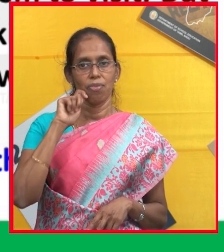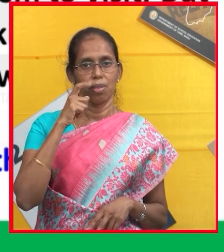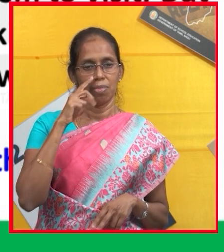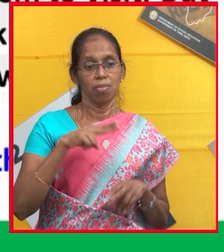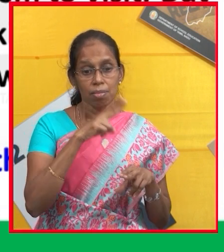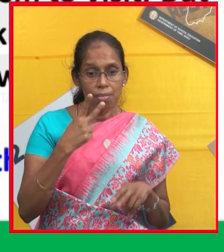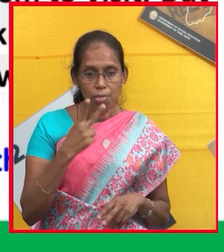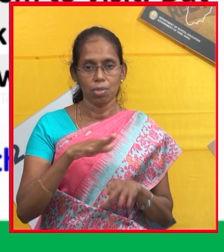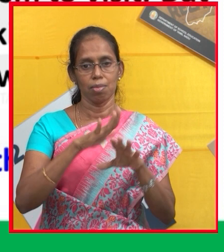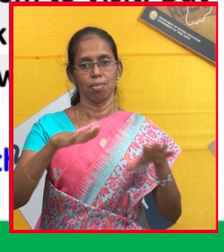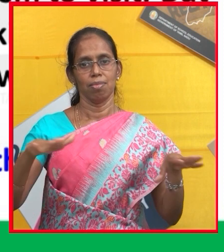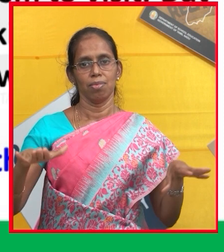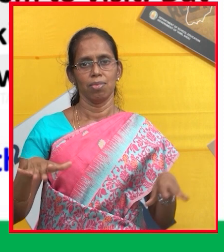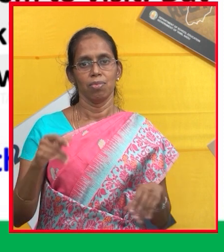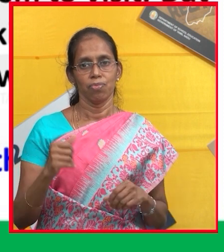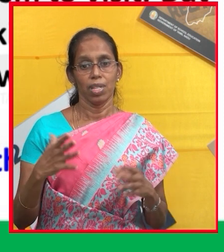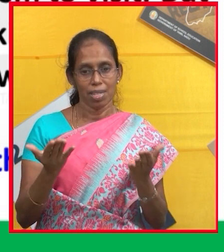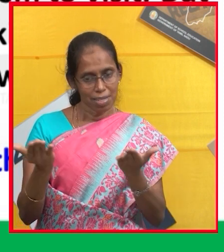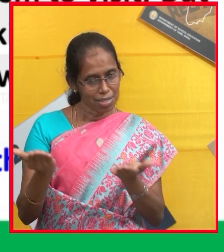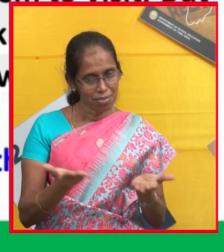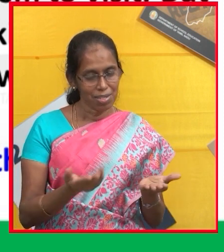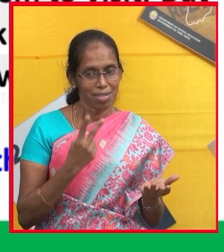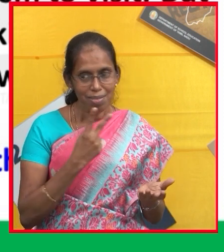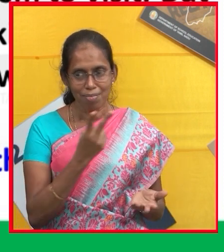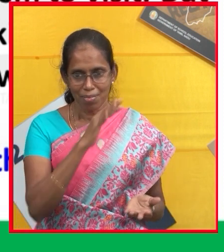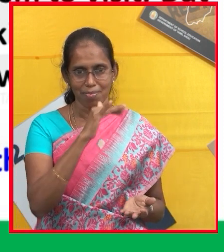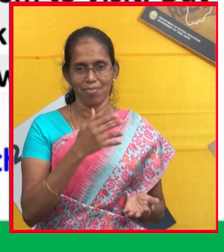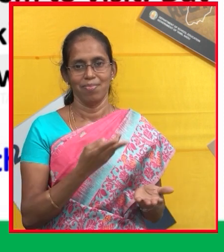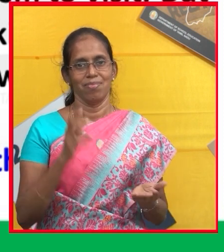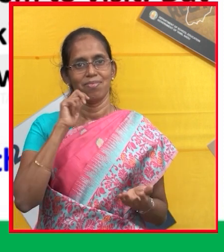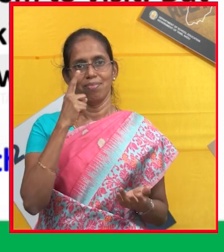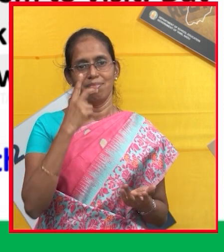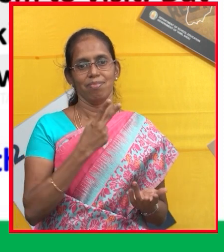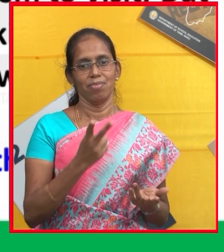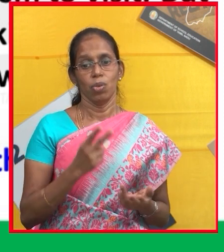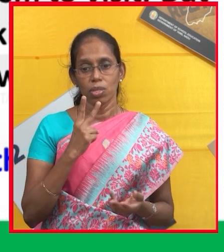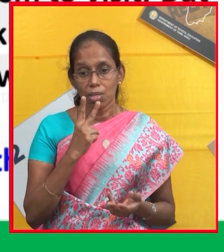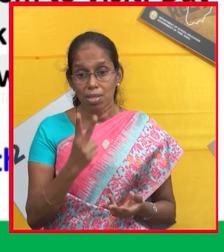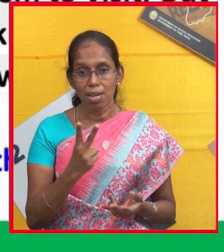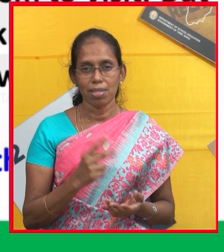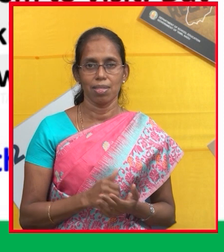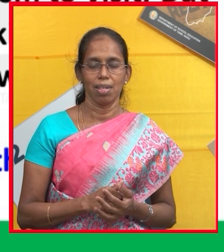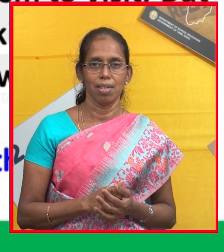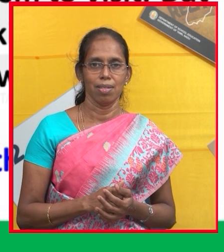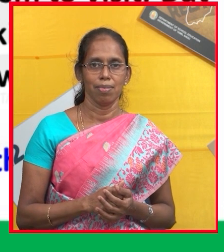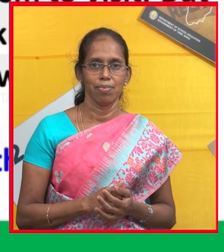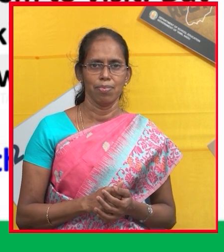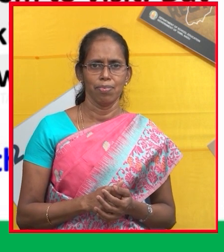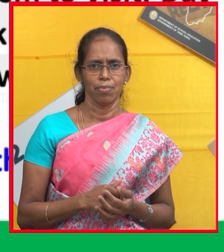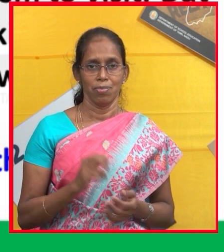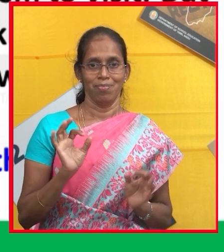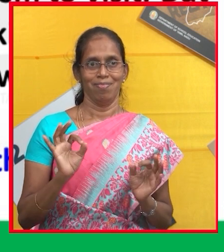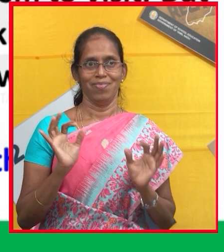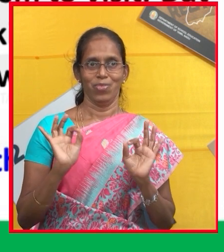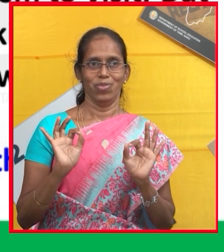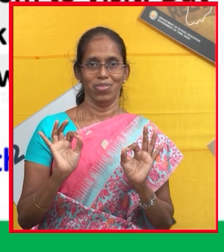the ocean was when I invited them to visit. But once they saw that we were doing